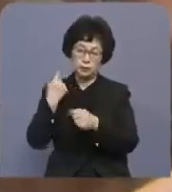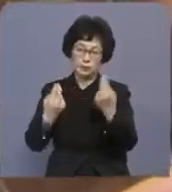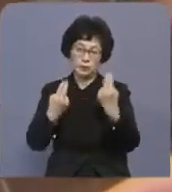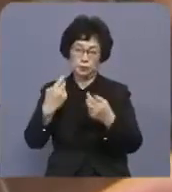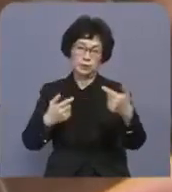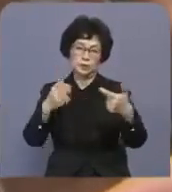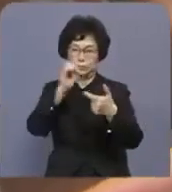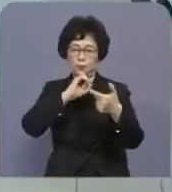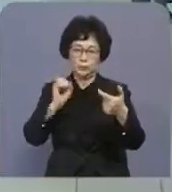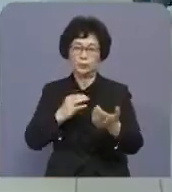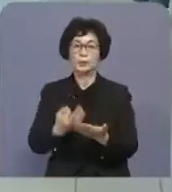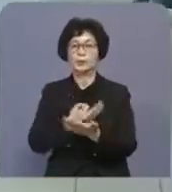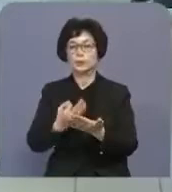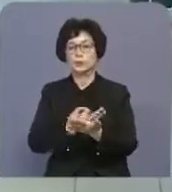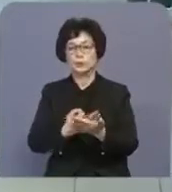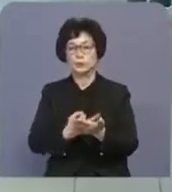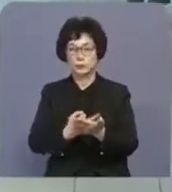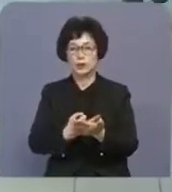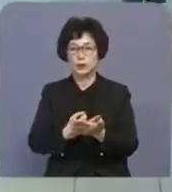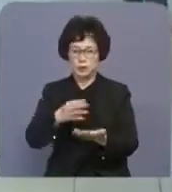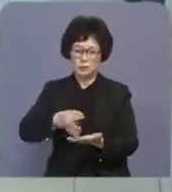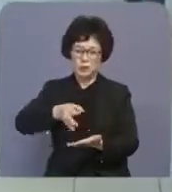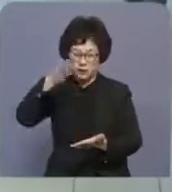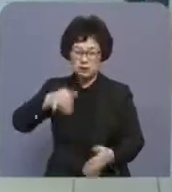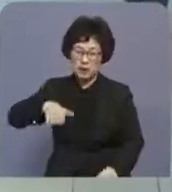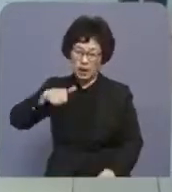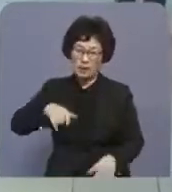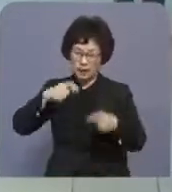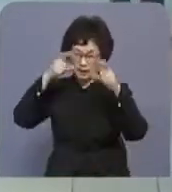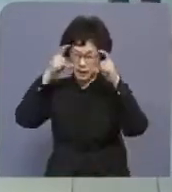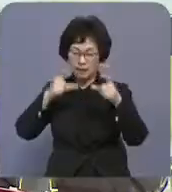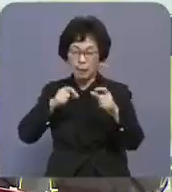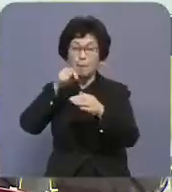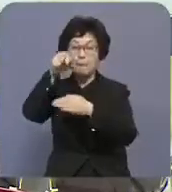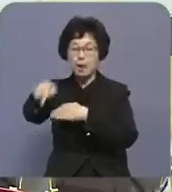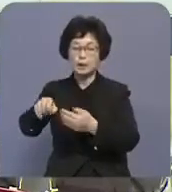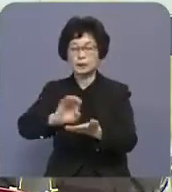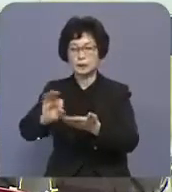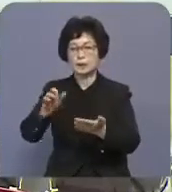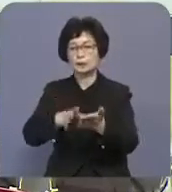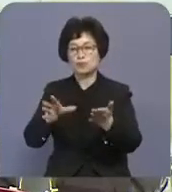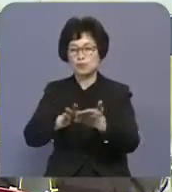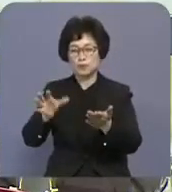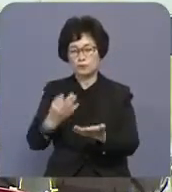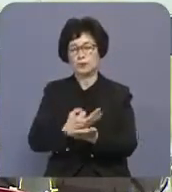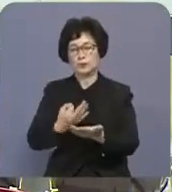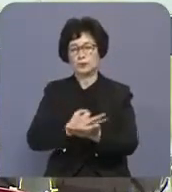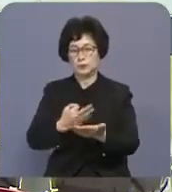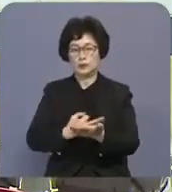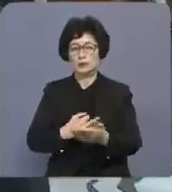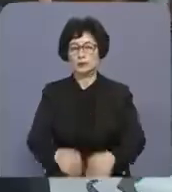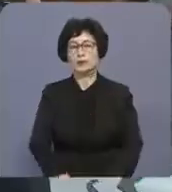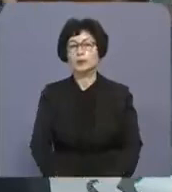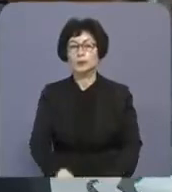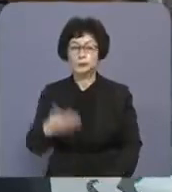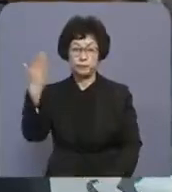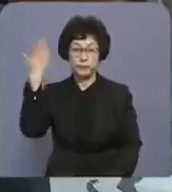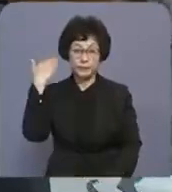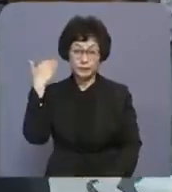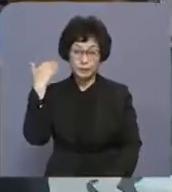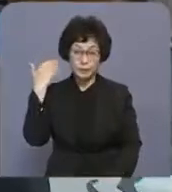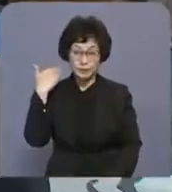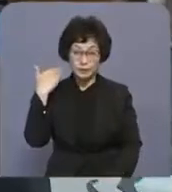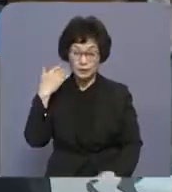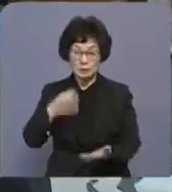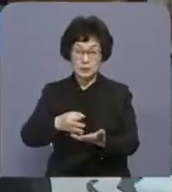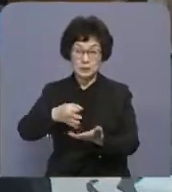60% 늘었습니다. 비싼 가방과 선글라스, 야외용품 매출도 크게 늘었습니다. 기존에 해외 럭셔리